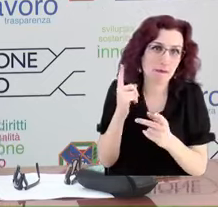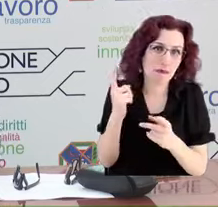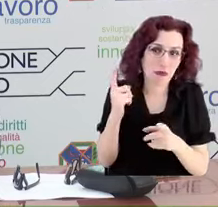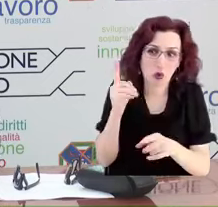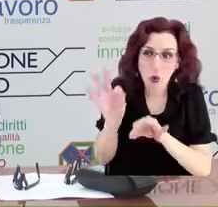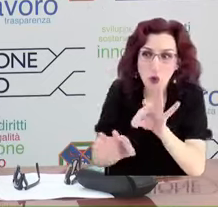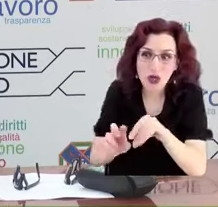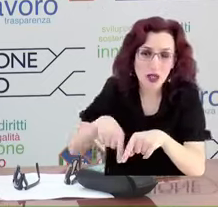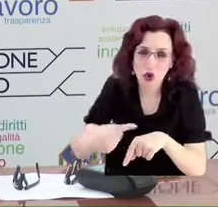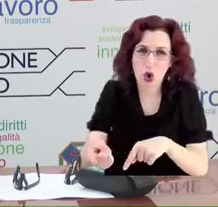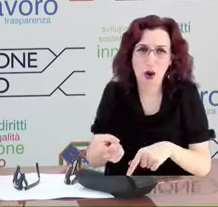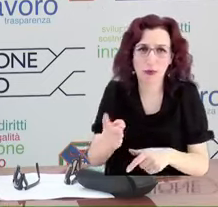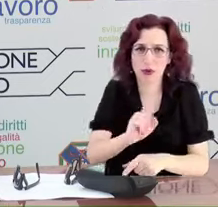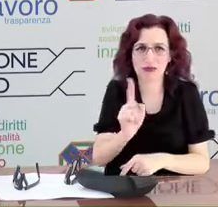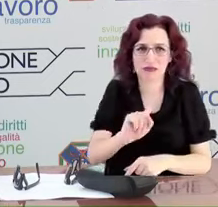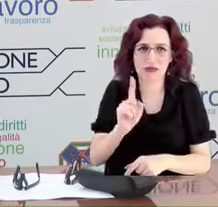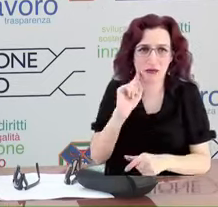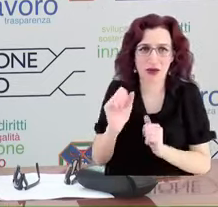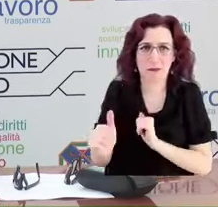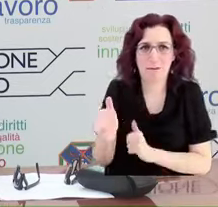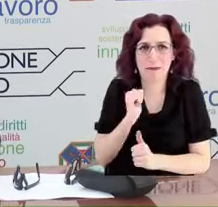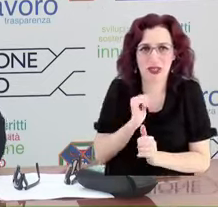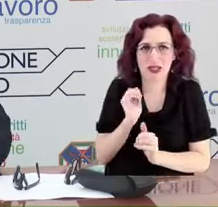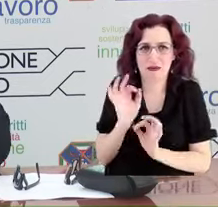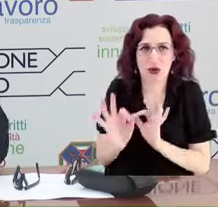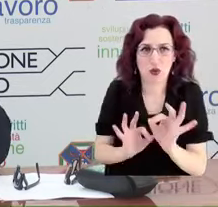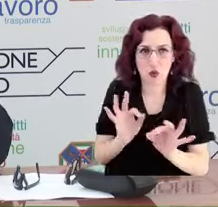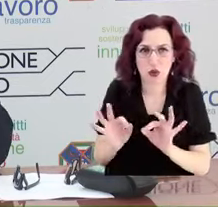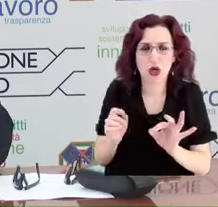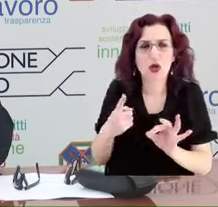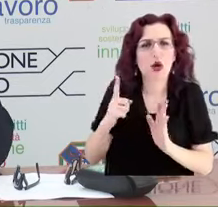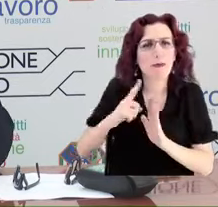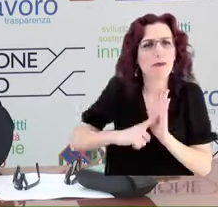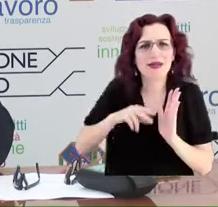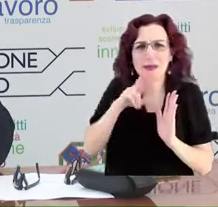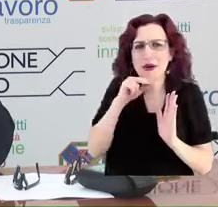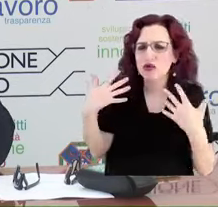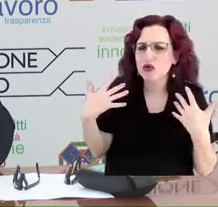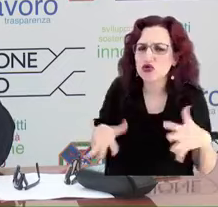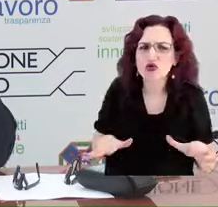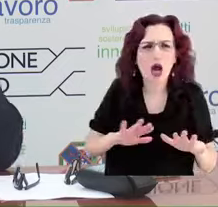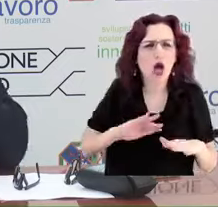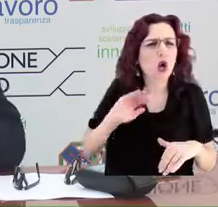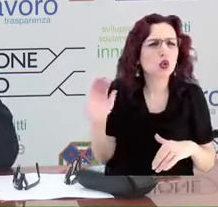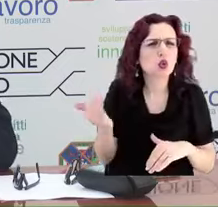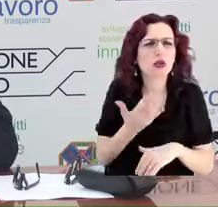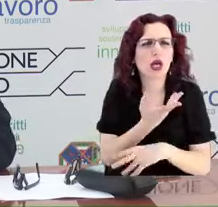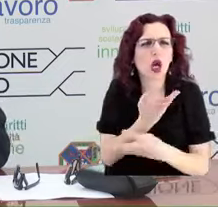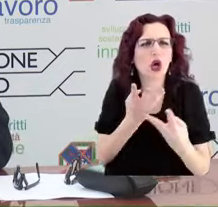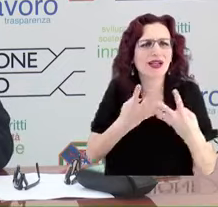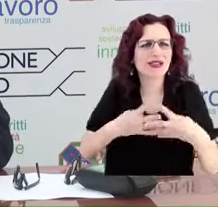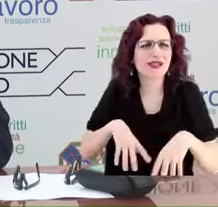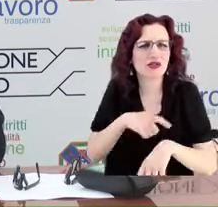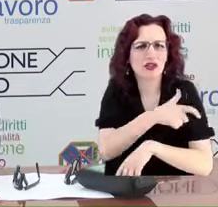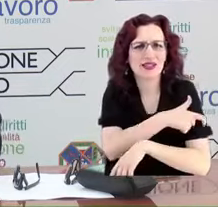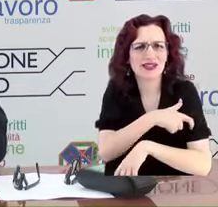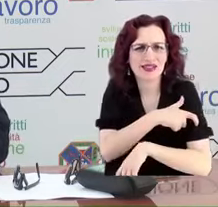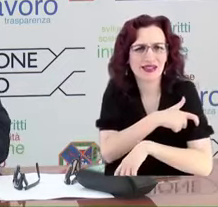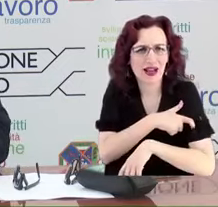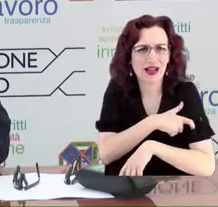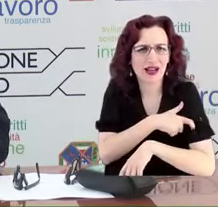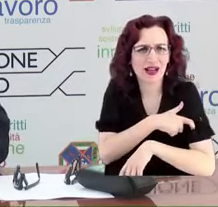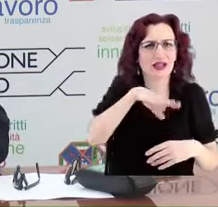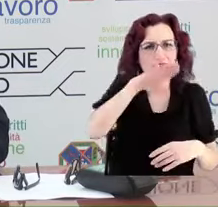con tutte le organizzazioni sindacali e tutte le associazioni datoriali un importante protocollo che si chiama